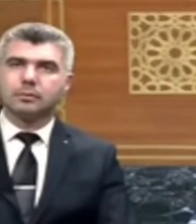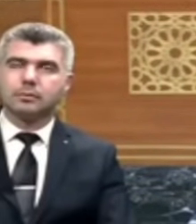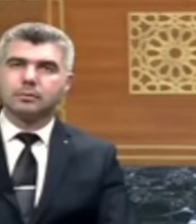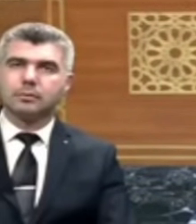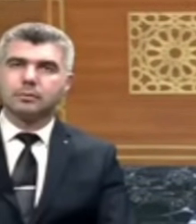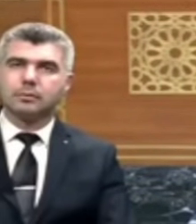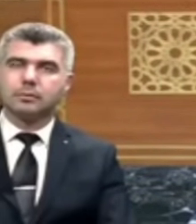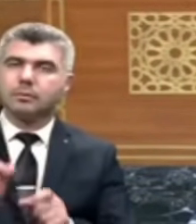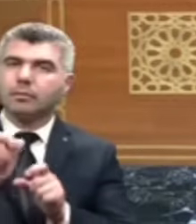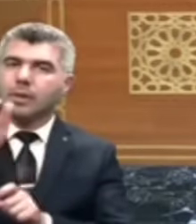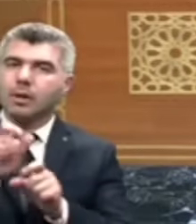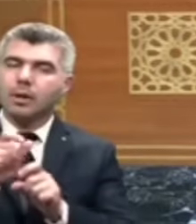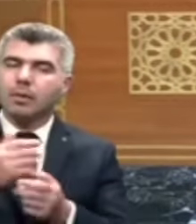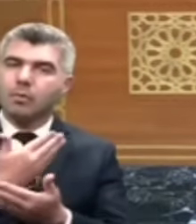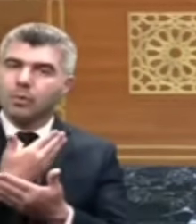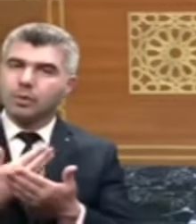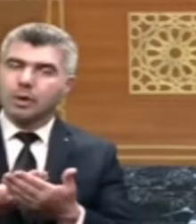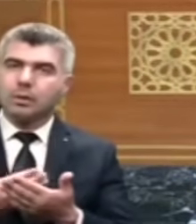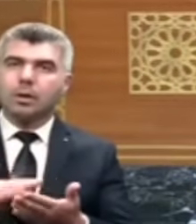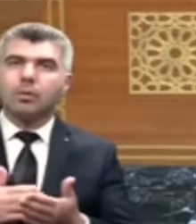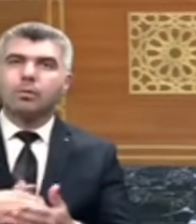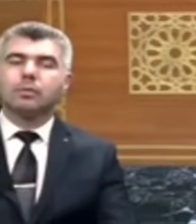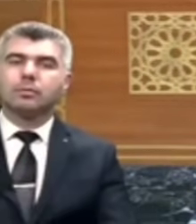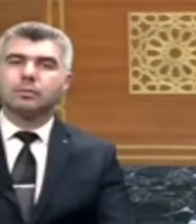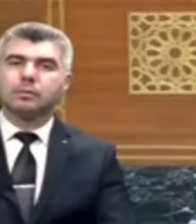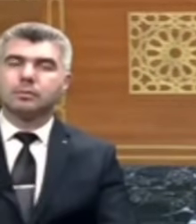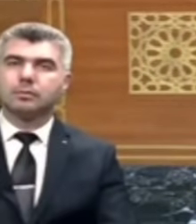السادة المستشارين،